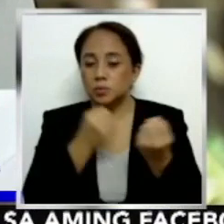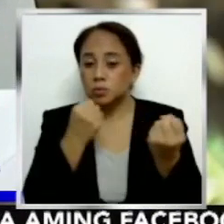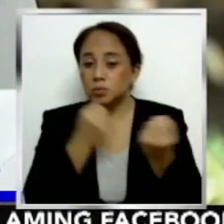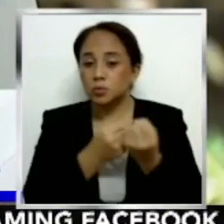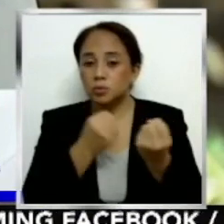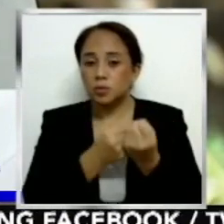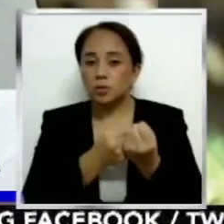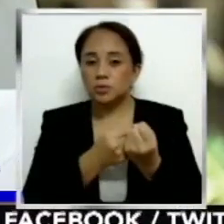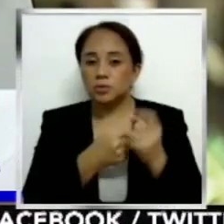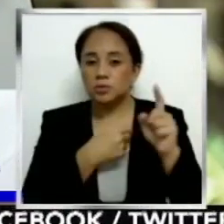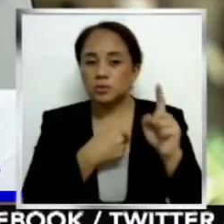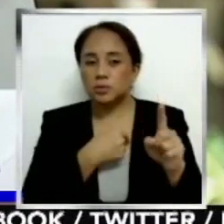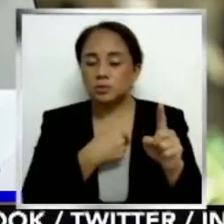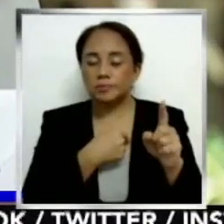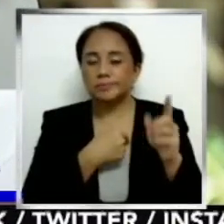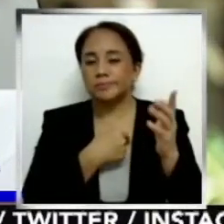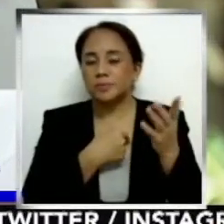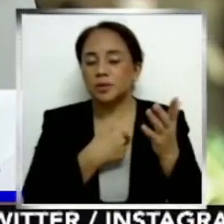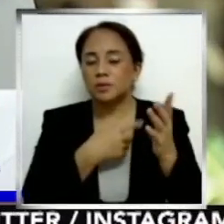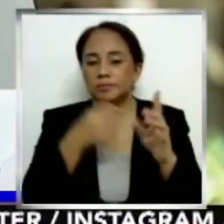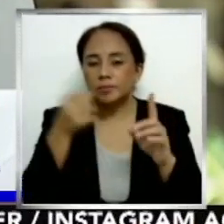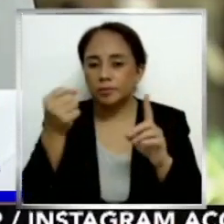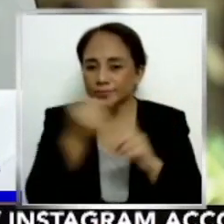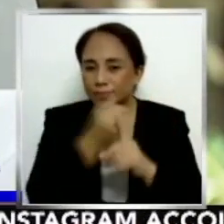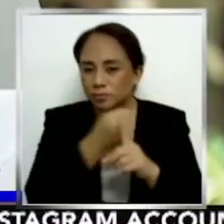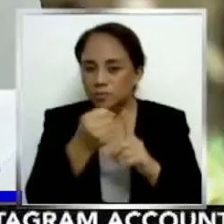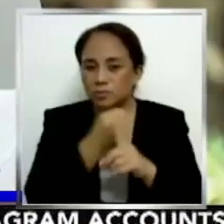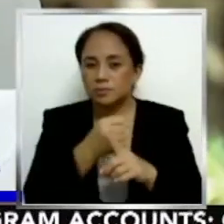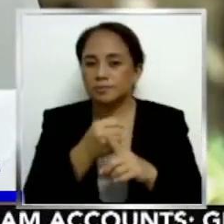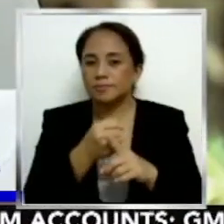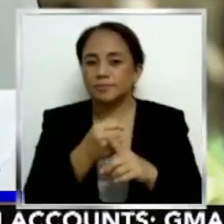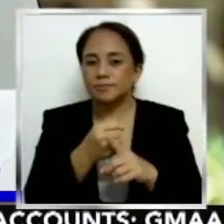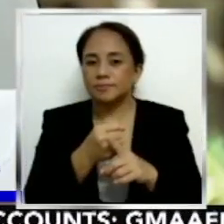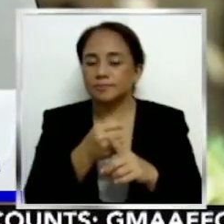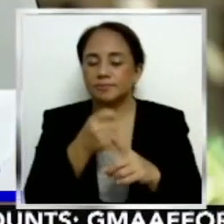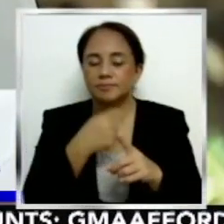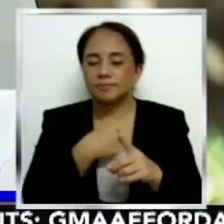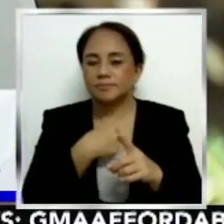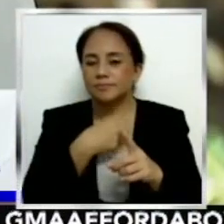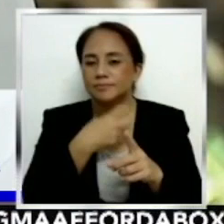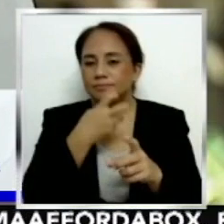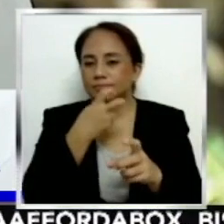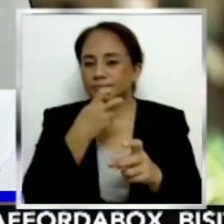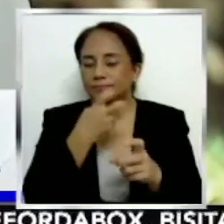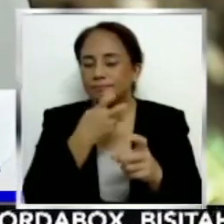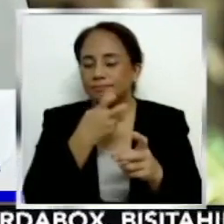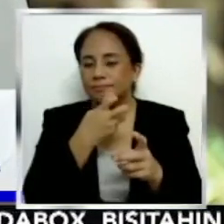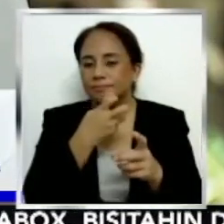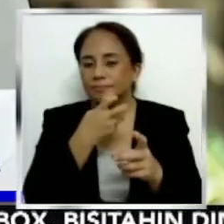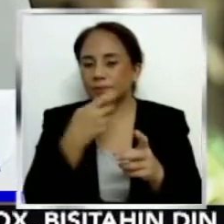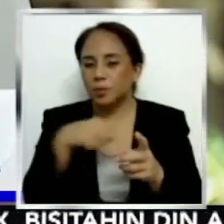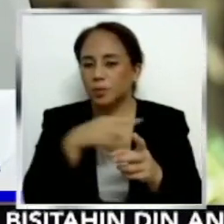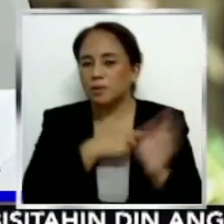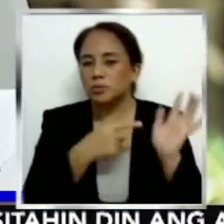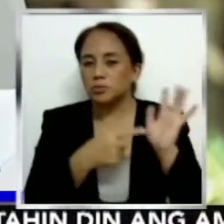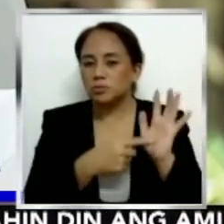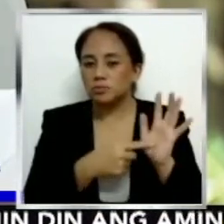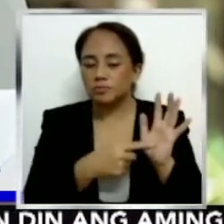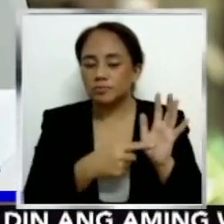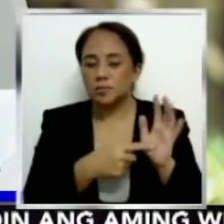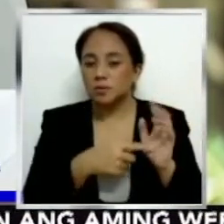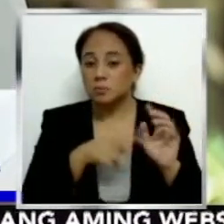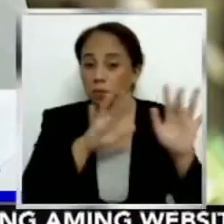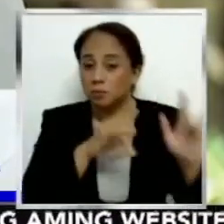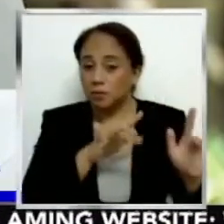of violence should be hardline. We should show no mercy to